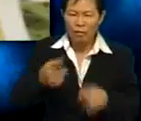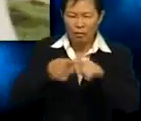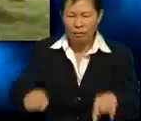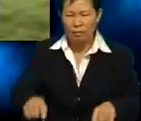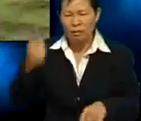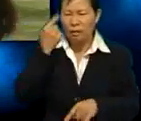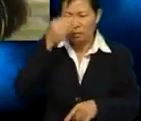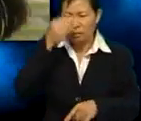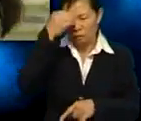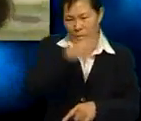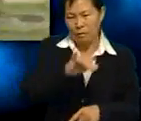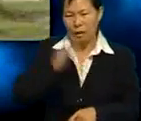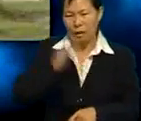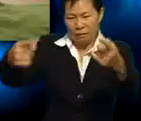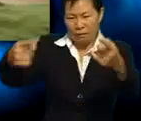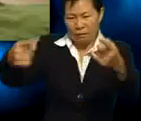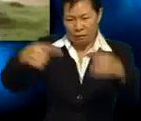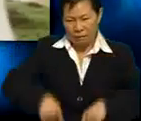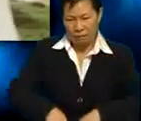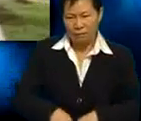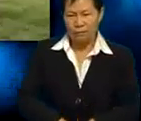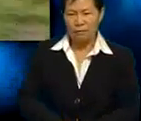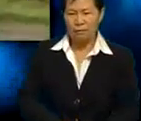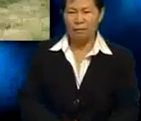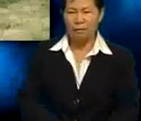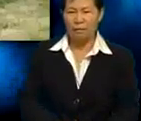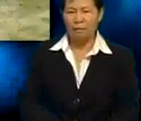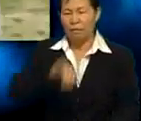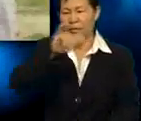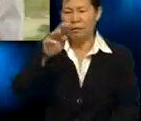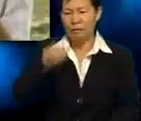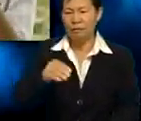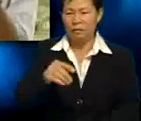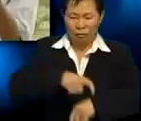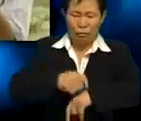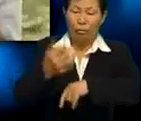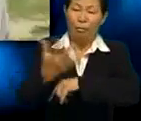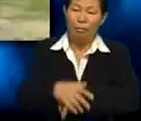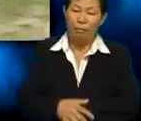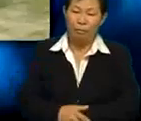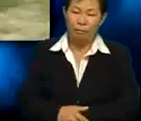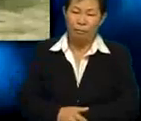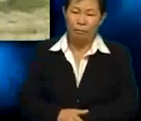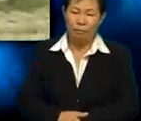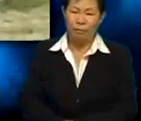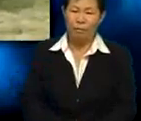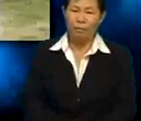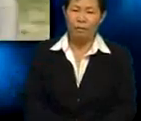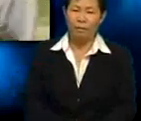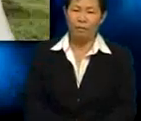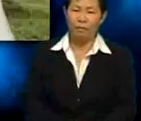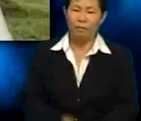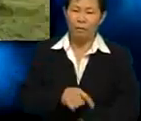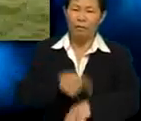Tapi tadi dia beritahu saya dia akan datang. Eh, James, sekarang dah pukul berapa? Sekarang? Eh, dah